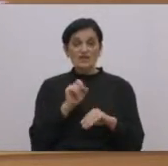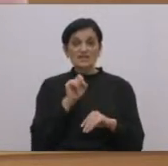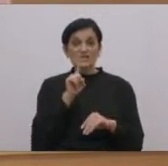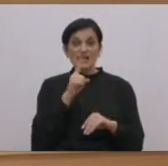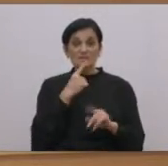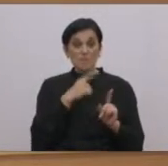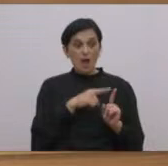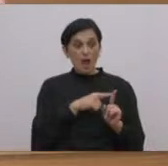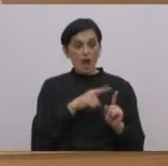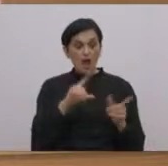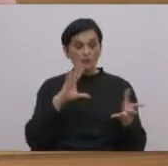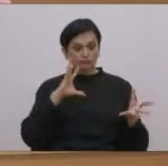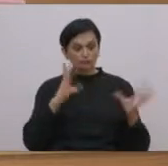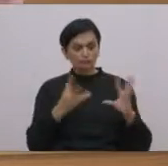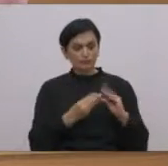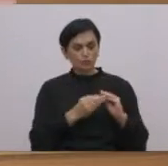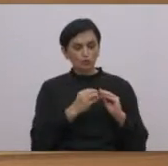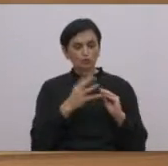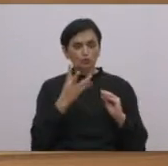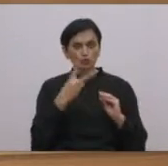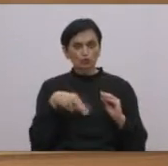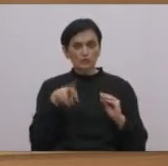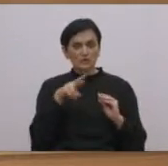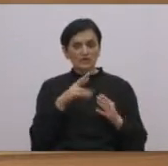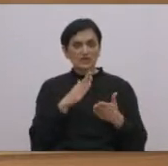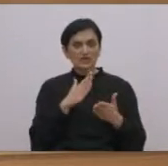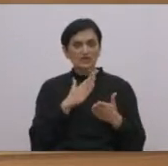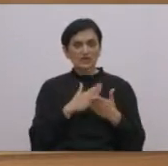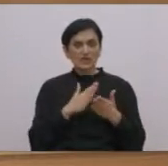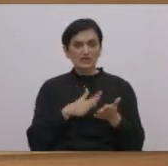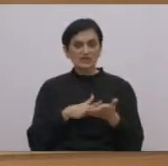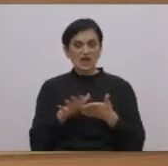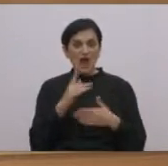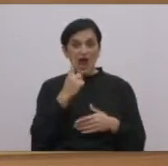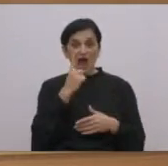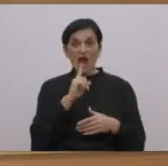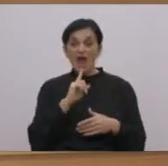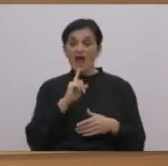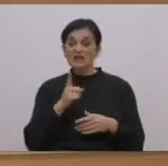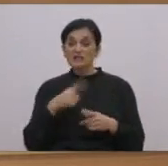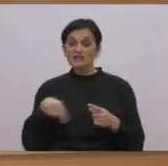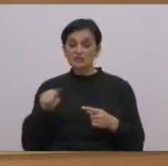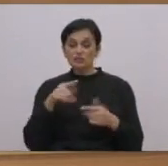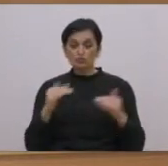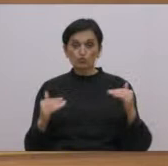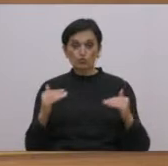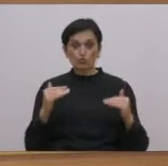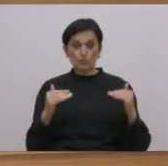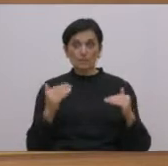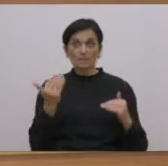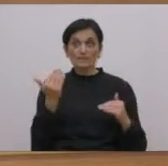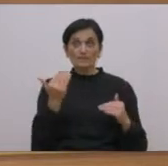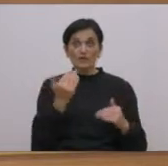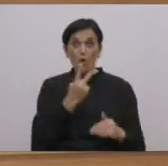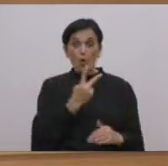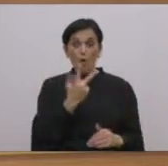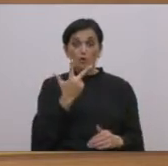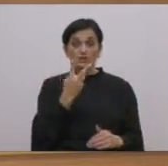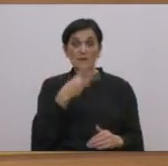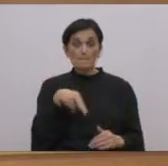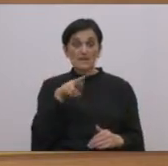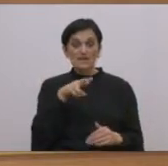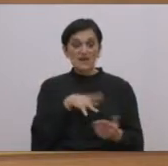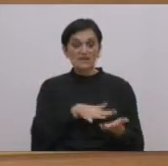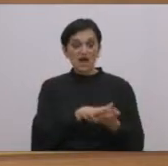განმავლობაში 15 მილიარდი არის გასაშვალებული ერთი წლის ბიუჯეტი ქვეყნისა. თქვენ 23 მილიარდს